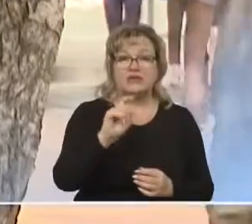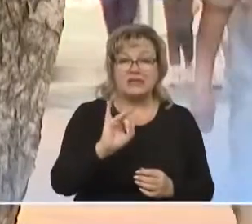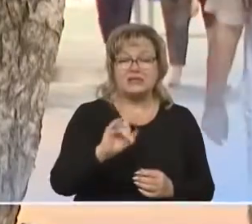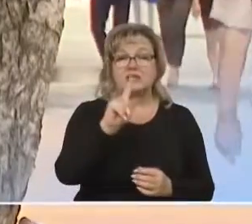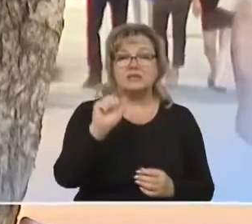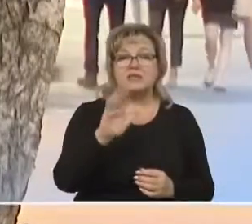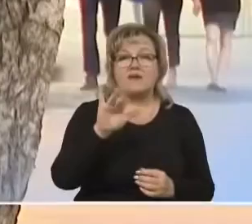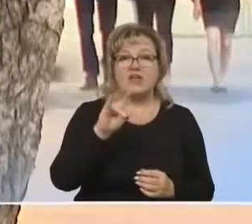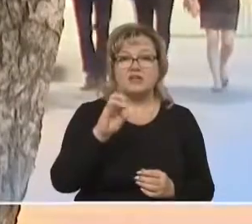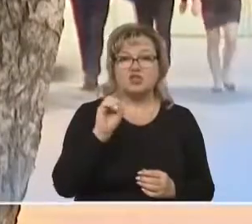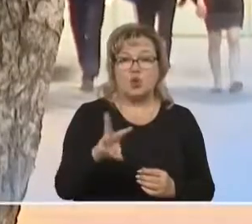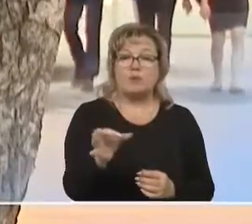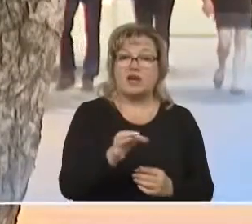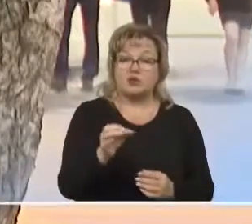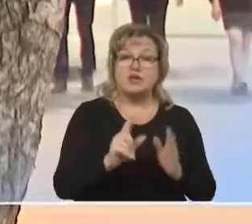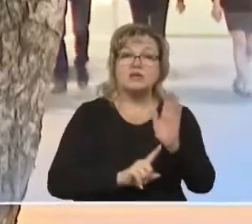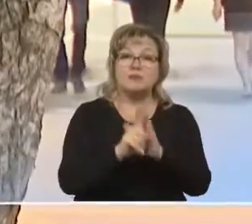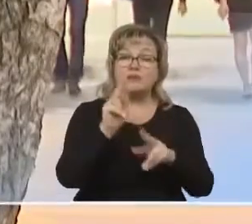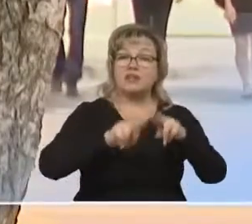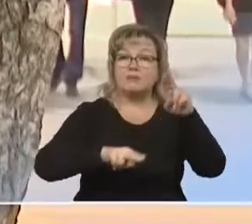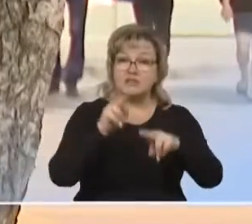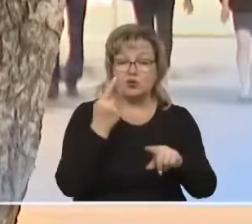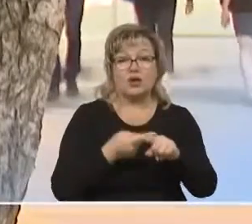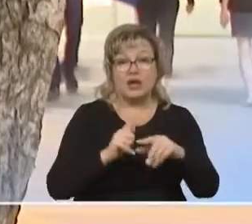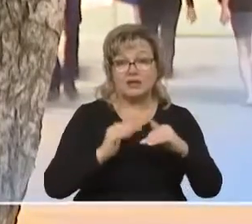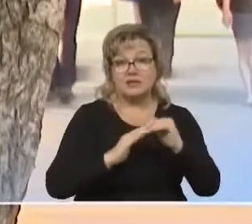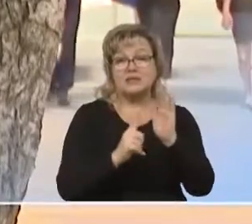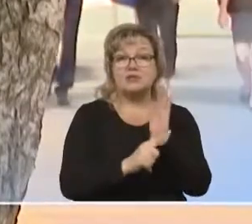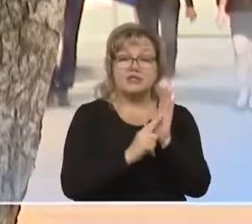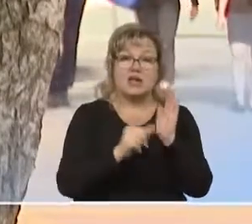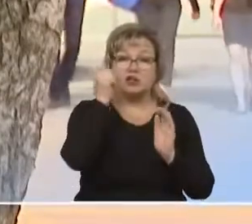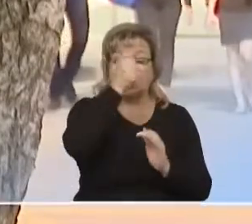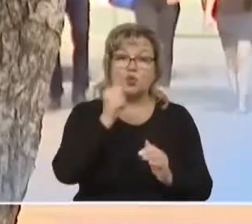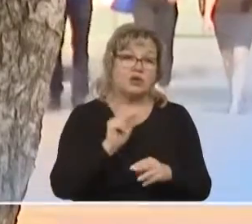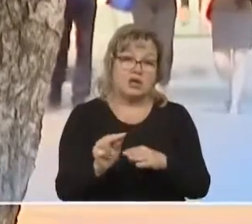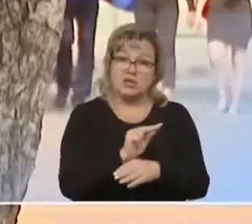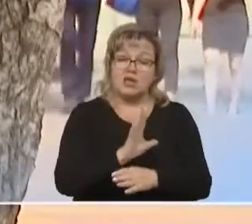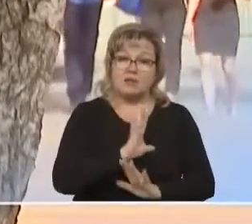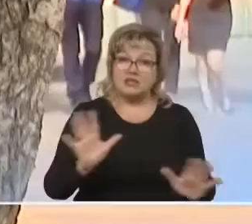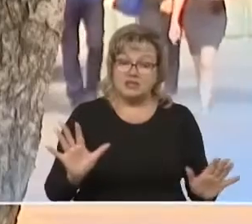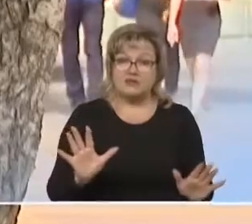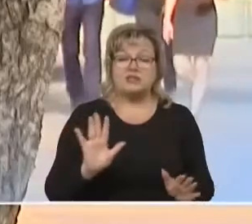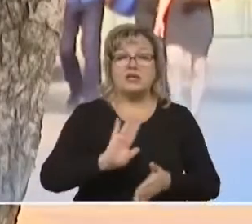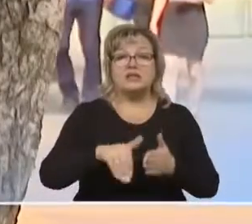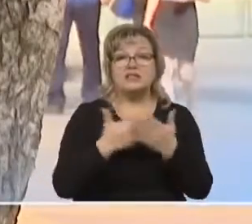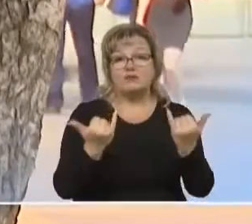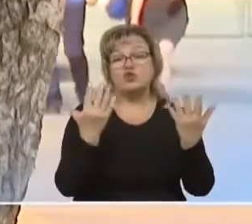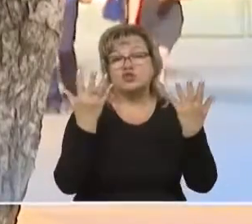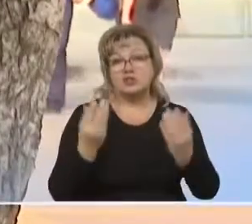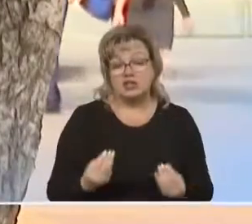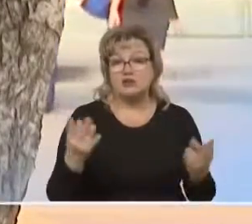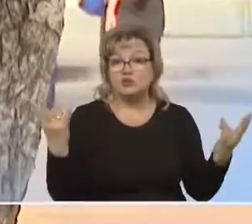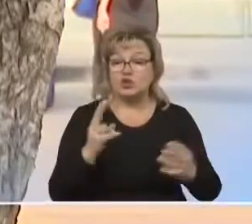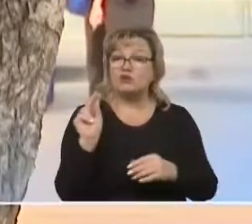Заветинском районе. Они также с момента постройки, это практически 70-е годы, не ремонтировались. И на сегодняшний день